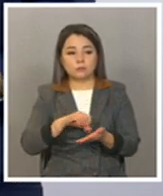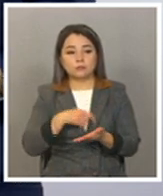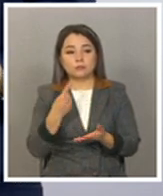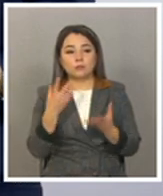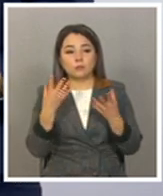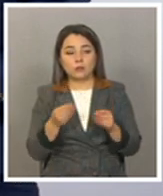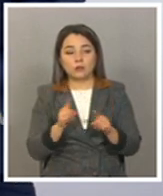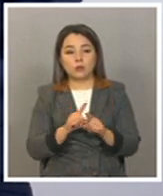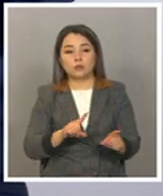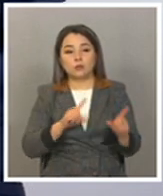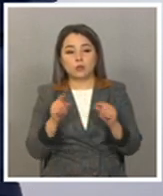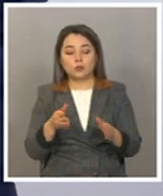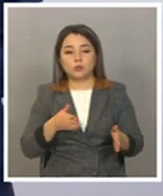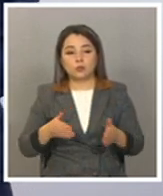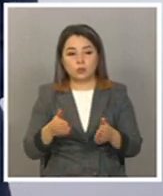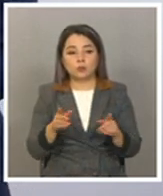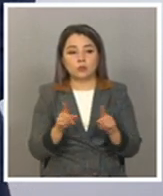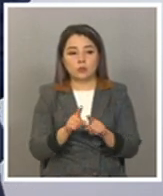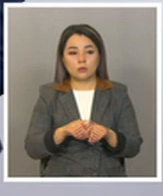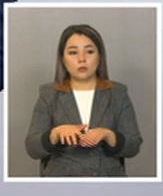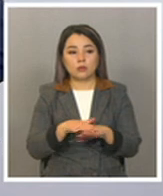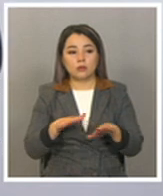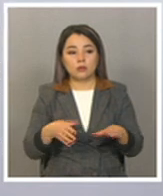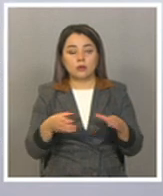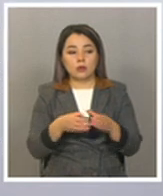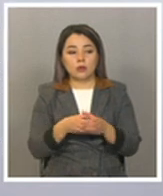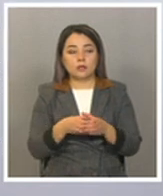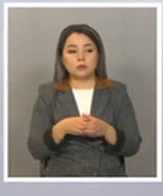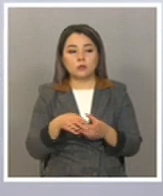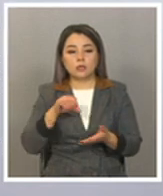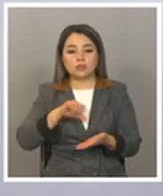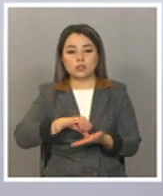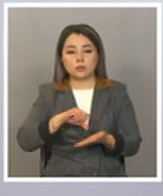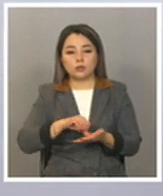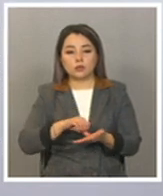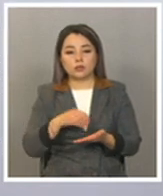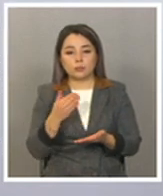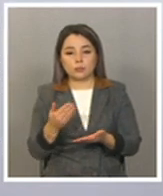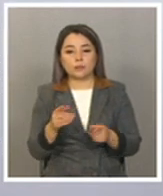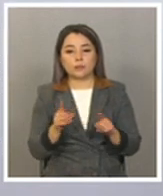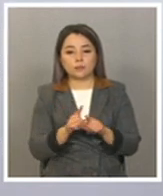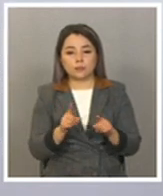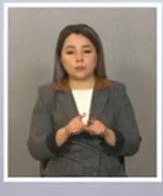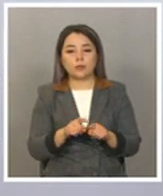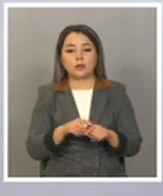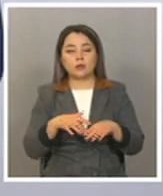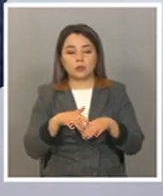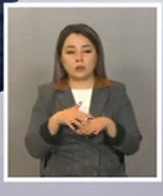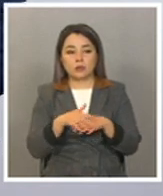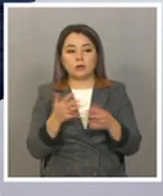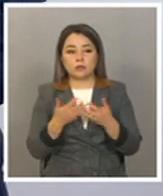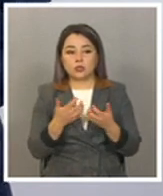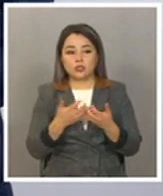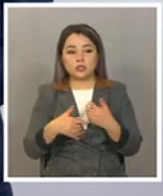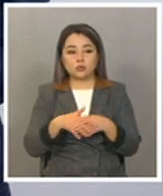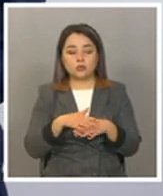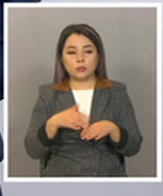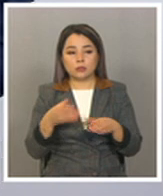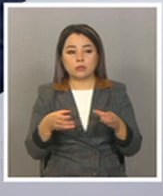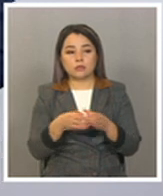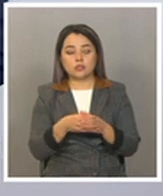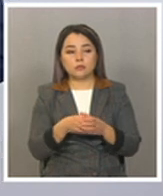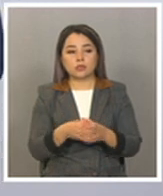жолдың 60%-ін, демек біз бірінші күнгі жолды білдіретін өрнекті 100-ден 60-қа көбейтеміз.